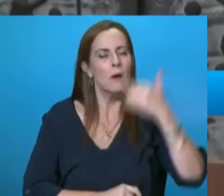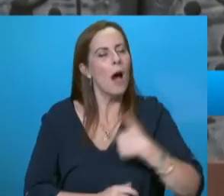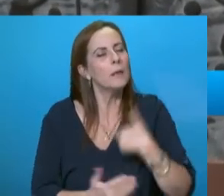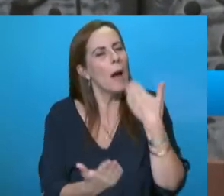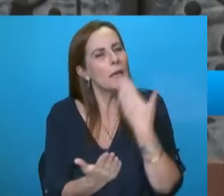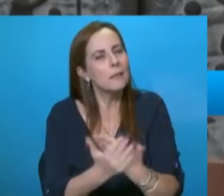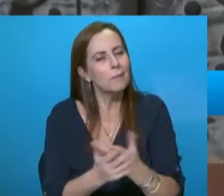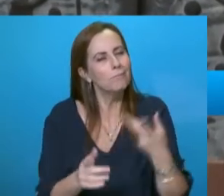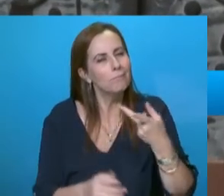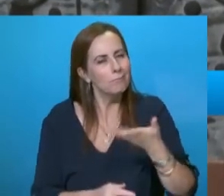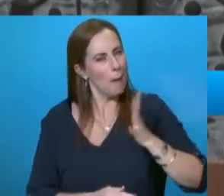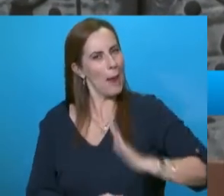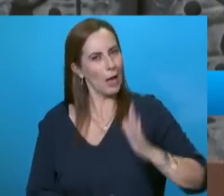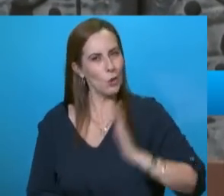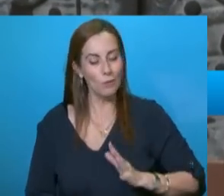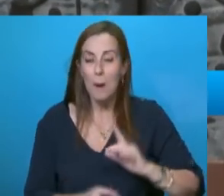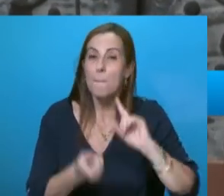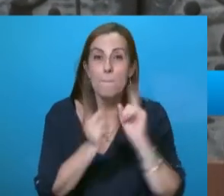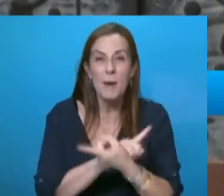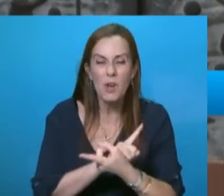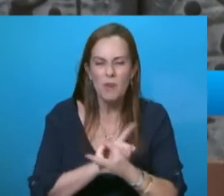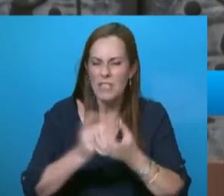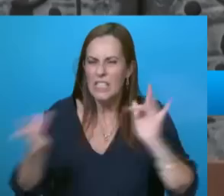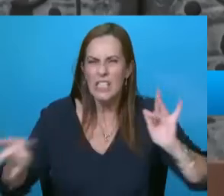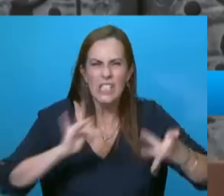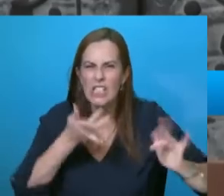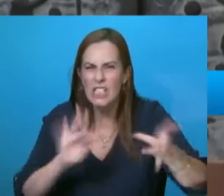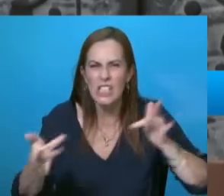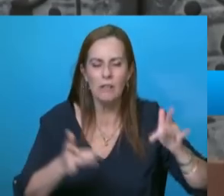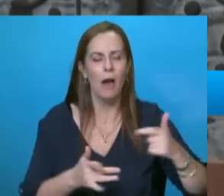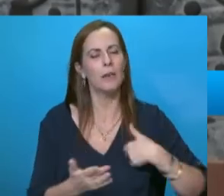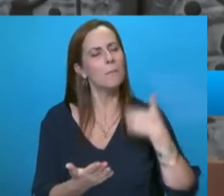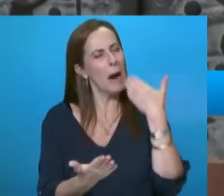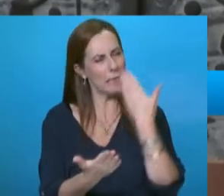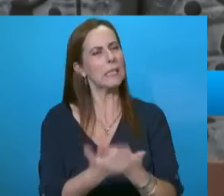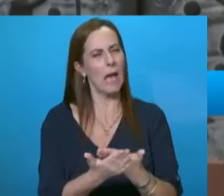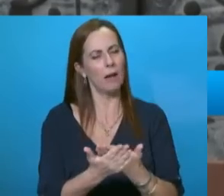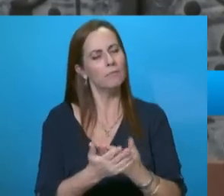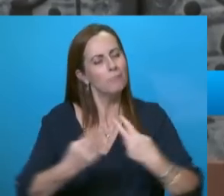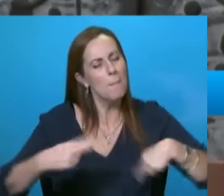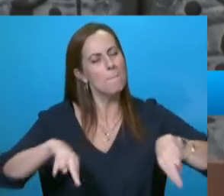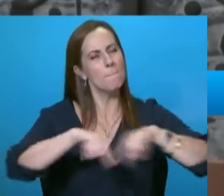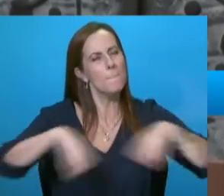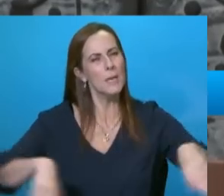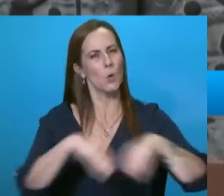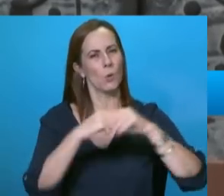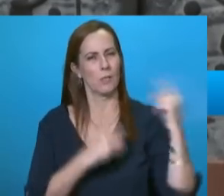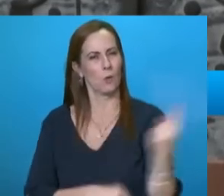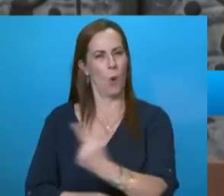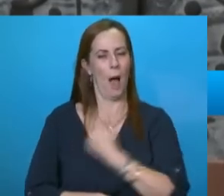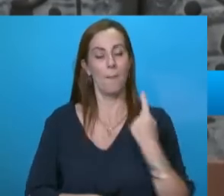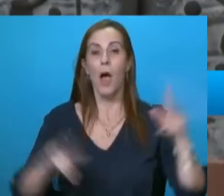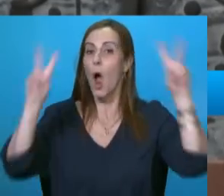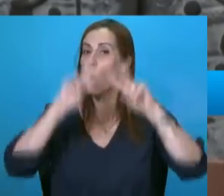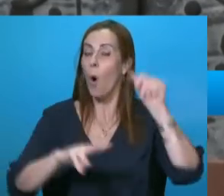מציעים ממלכתיות. במקום שיסוי, אנו מציעים פיוס לאומי. כחול